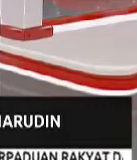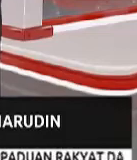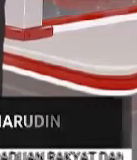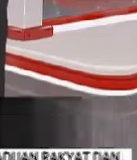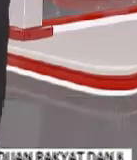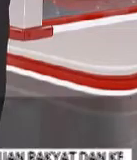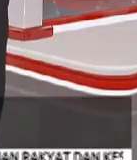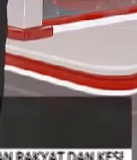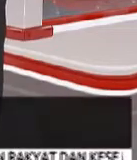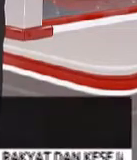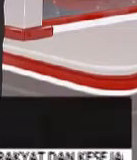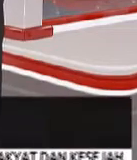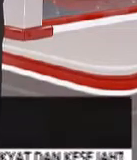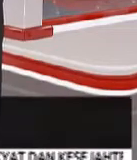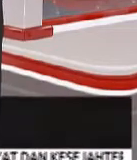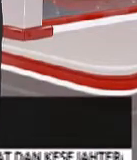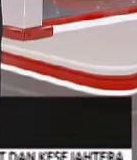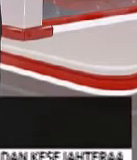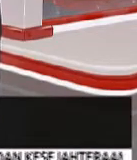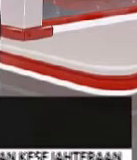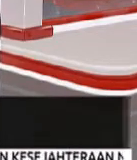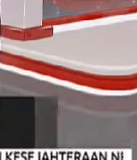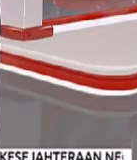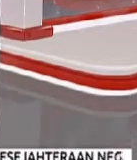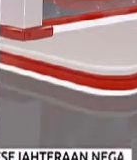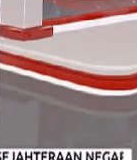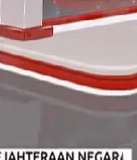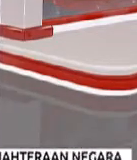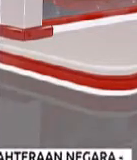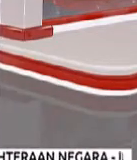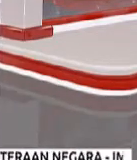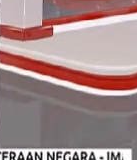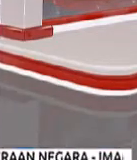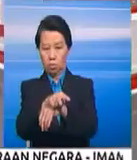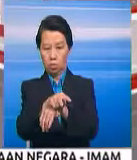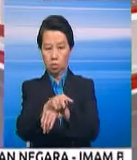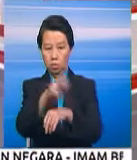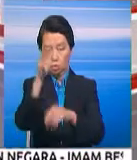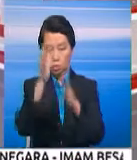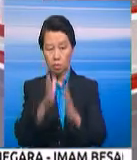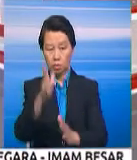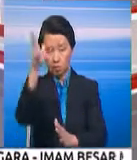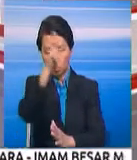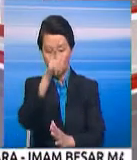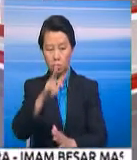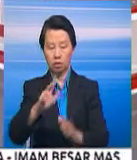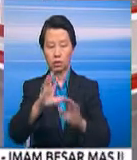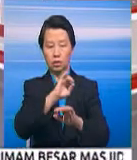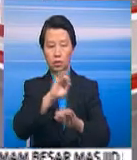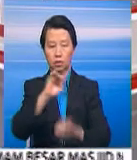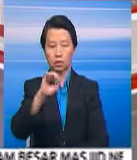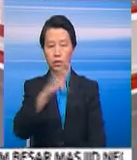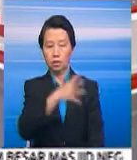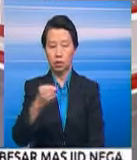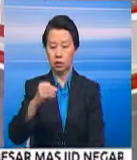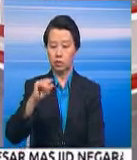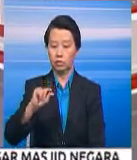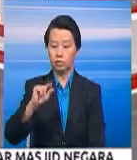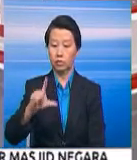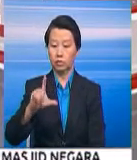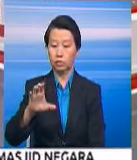Baik, Suruhanjaya Pencegahan Rasuah Malaysia SPRM akan memantau rapat badan kerajaan dan agensi berkaitan kerajaan GLC